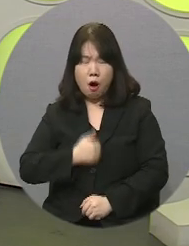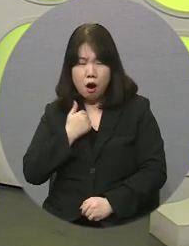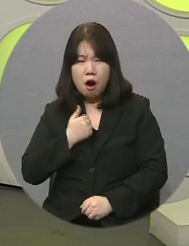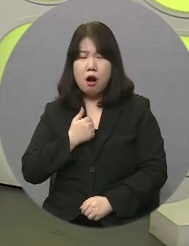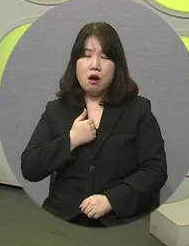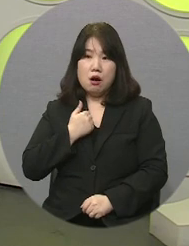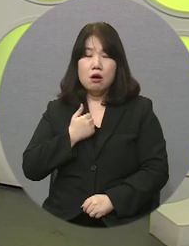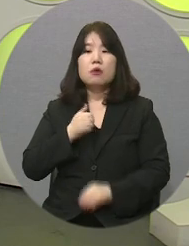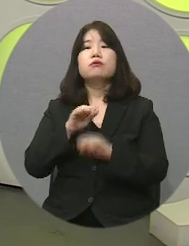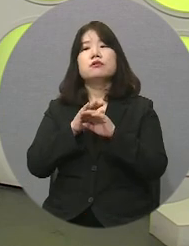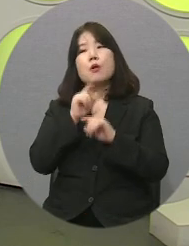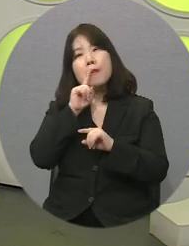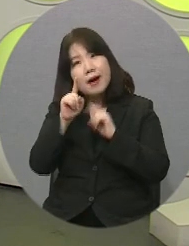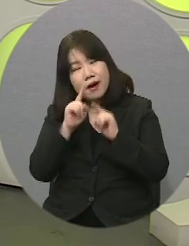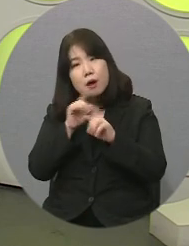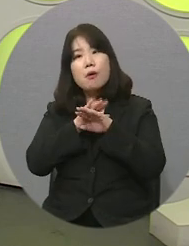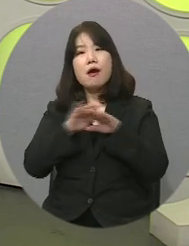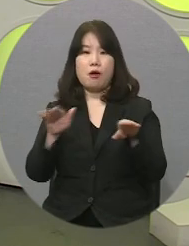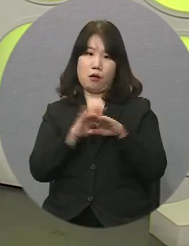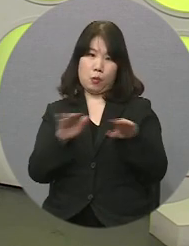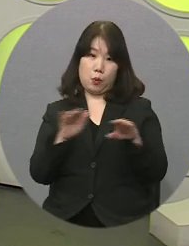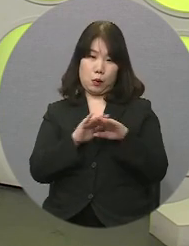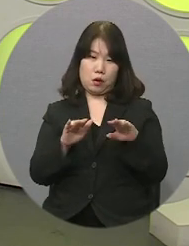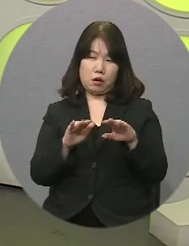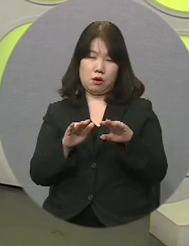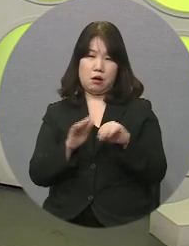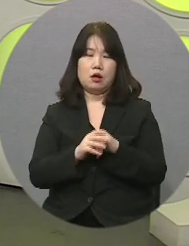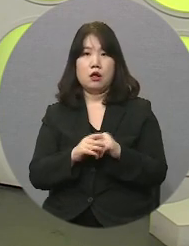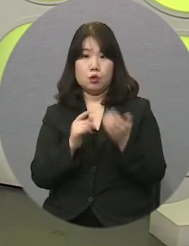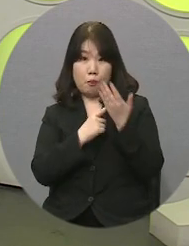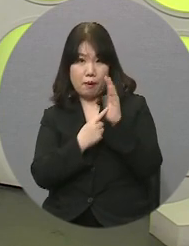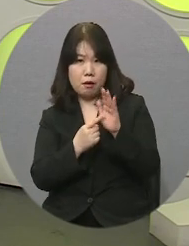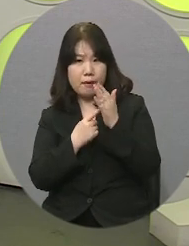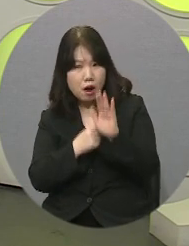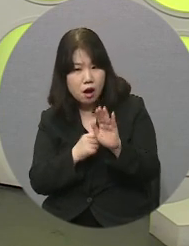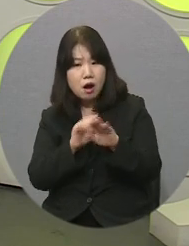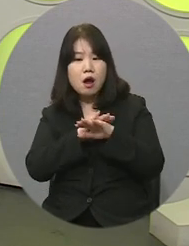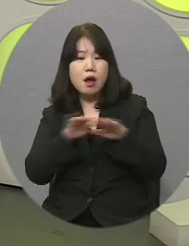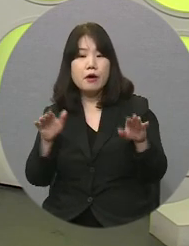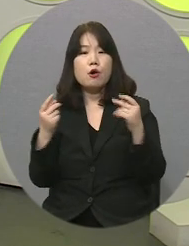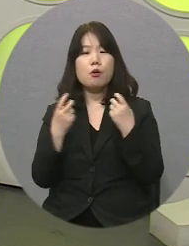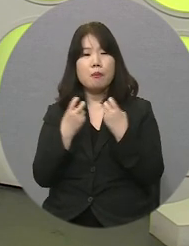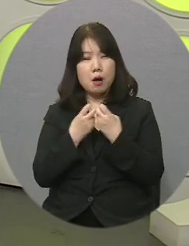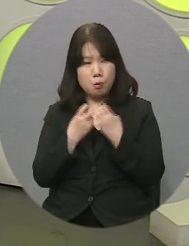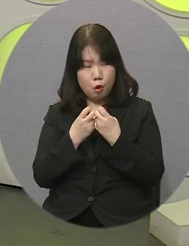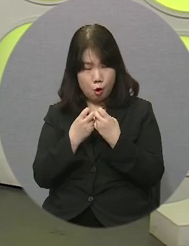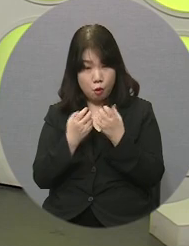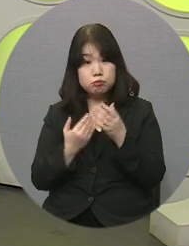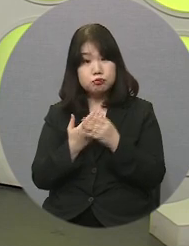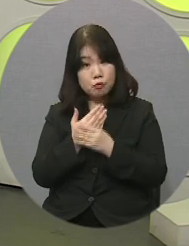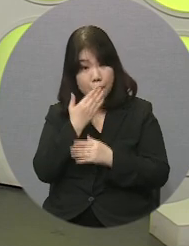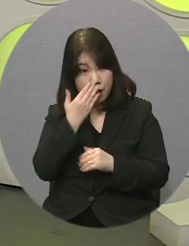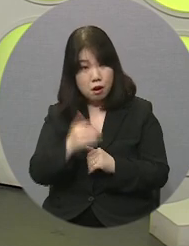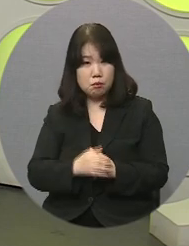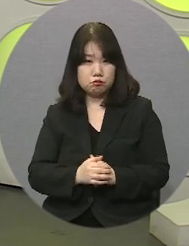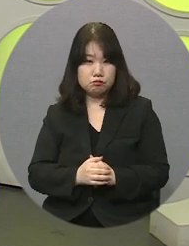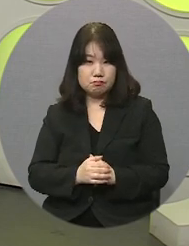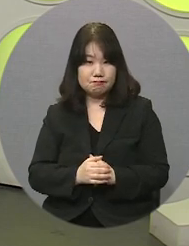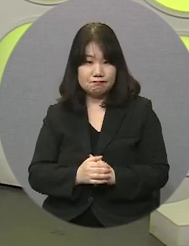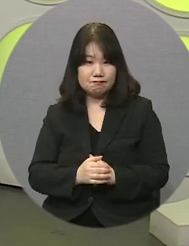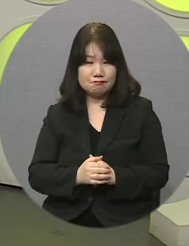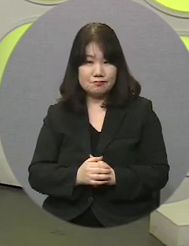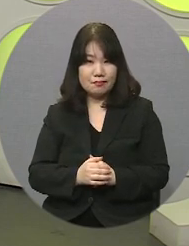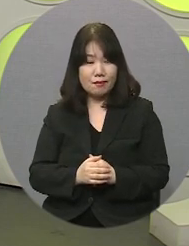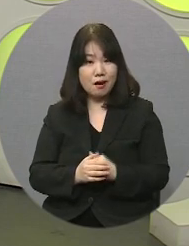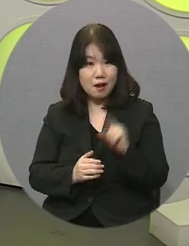또 이 말을 함으로써 이런 것들이 또 수면이 올라오면서 또 해결 방법이 또 생길 수가 있거든요 좋으니까